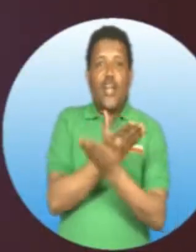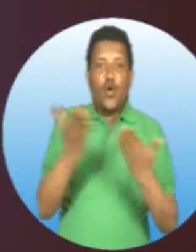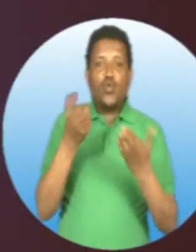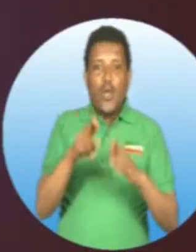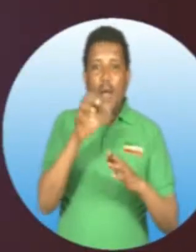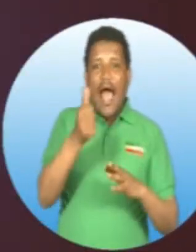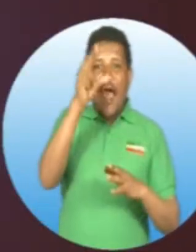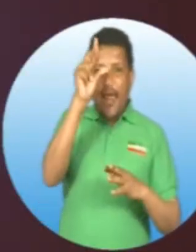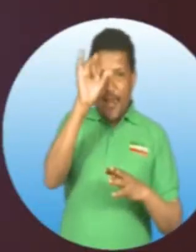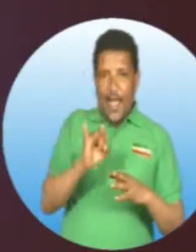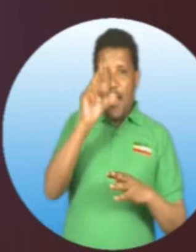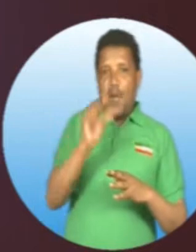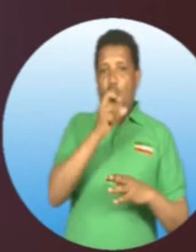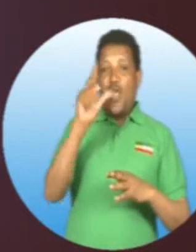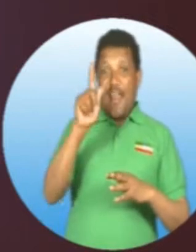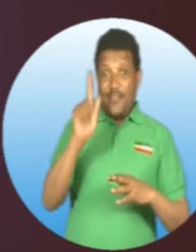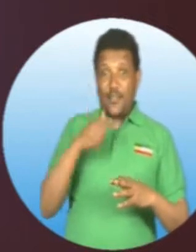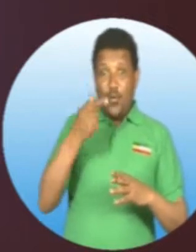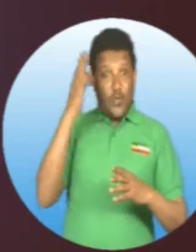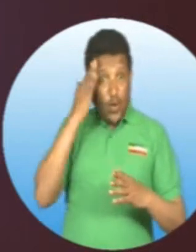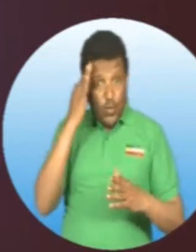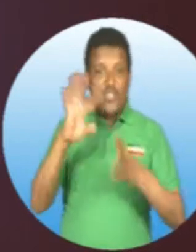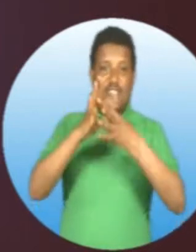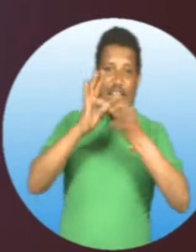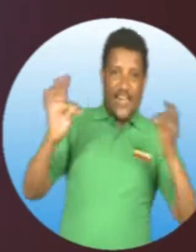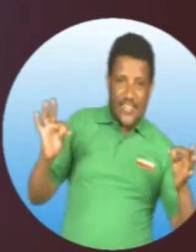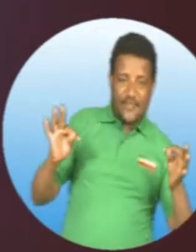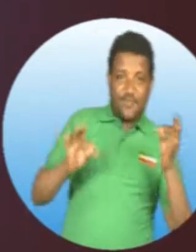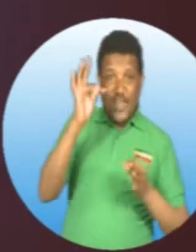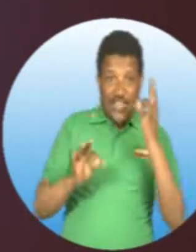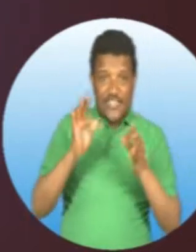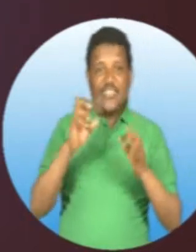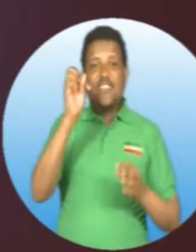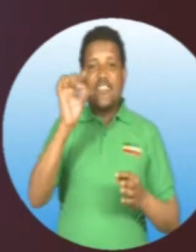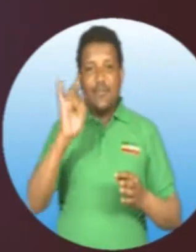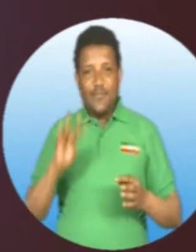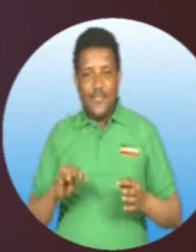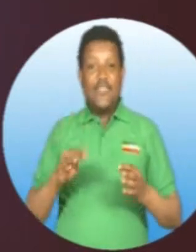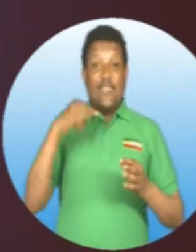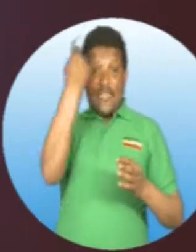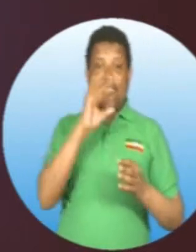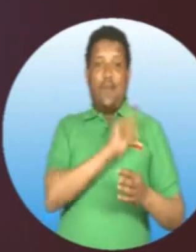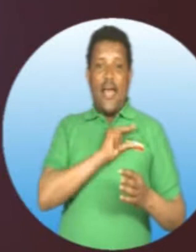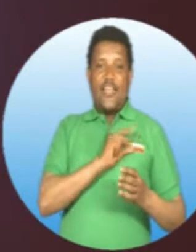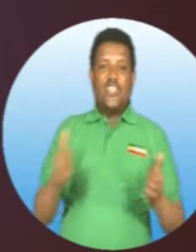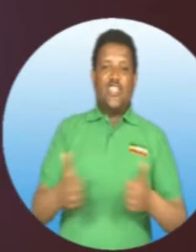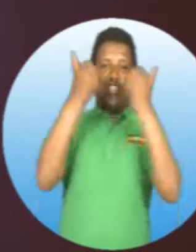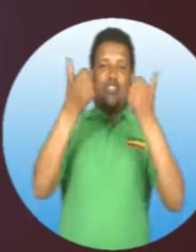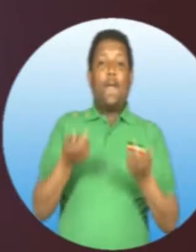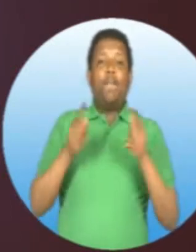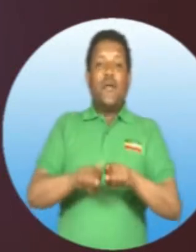ተብለው የሚታወቁት ታሪክ፣ ትልም፣ ገጸ ባህሪ፣ ግጭት፣